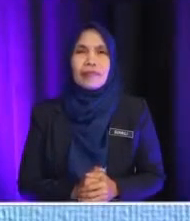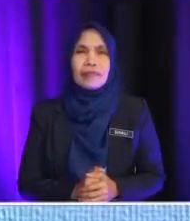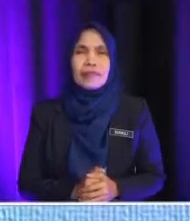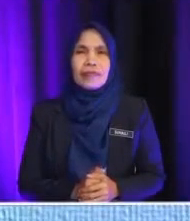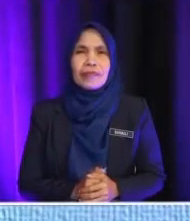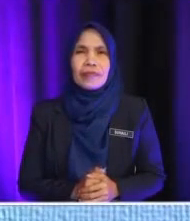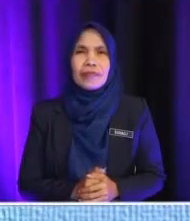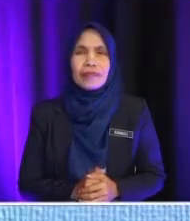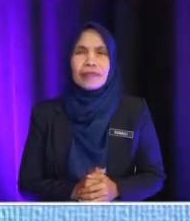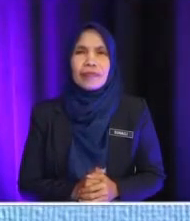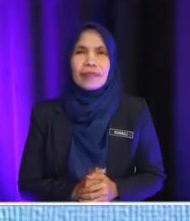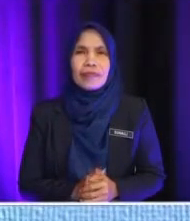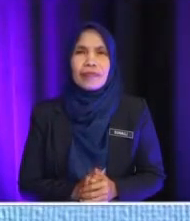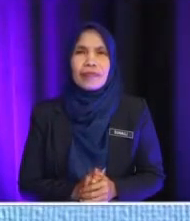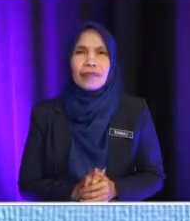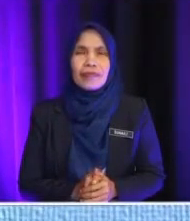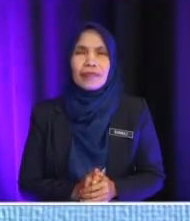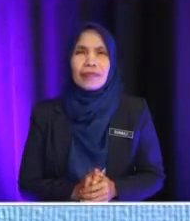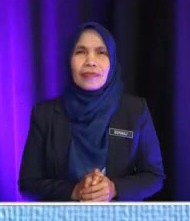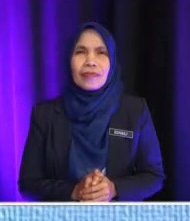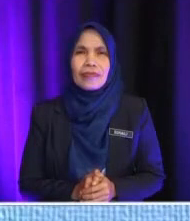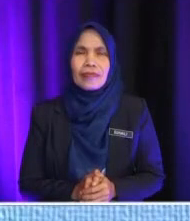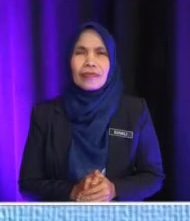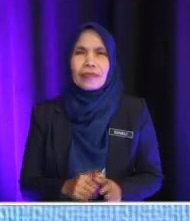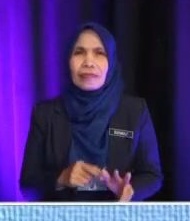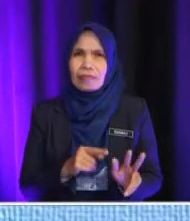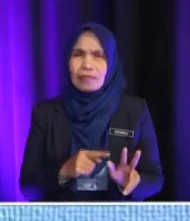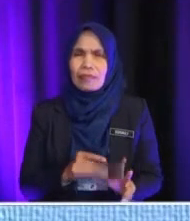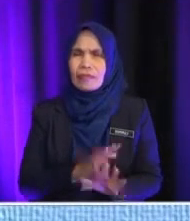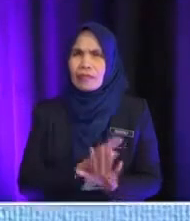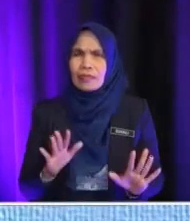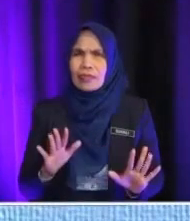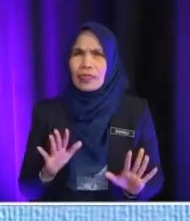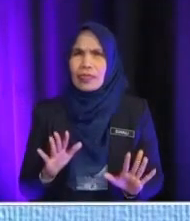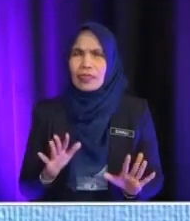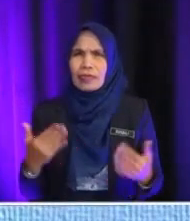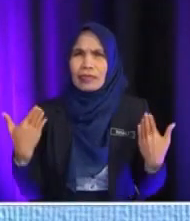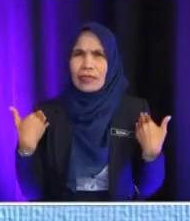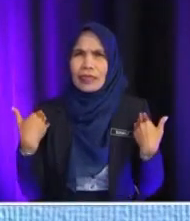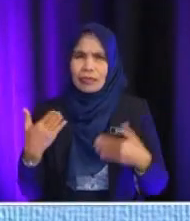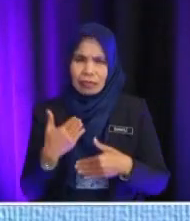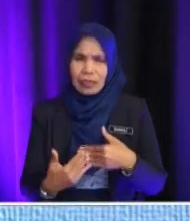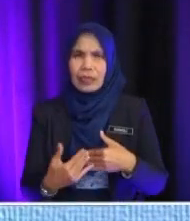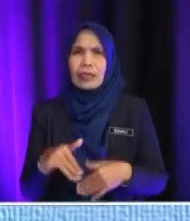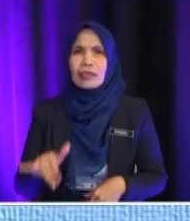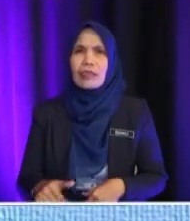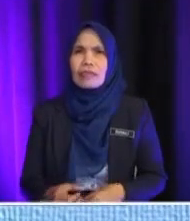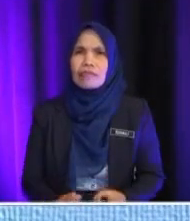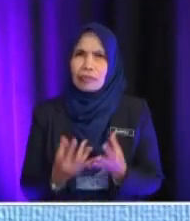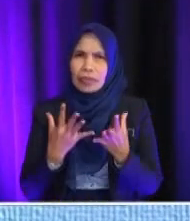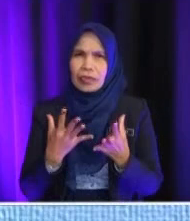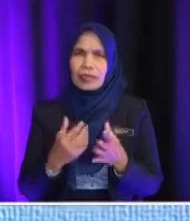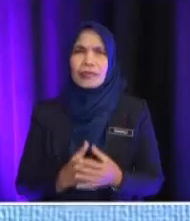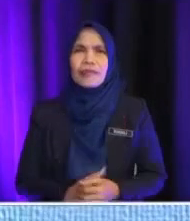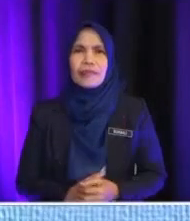segar ni. Okey. Seterusnya, tidak mempunyai darah yang banyak pada bahagian tulang. Maksudnya,